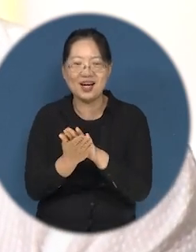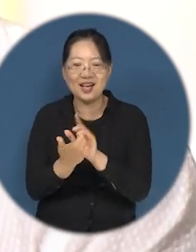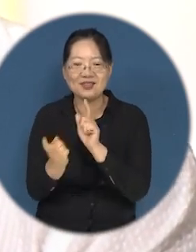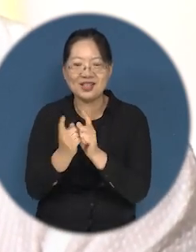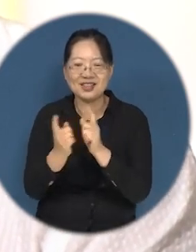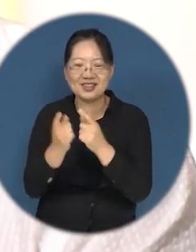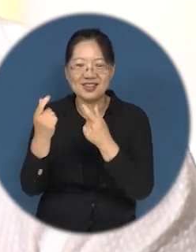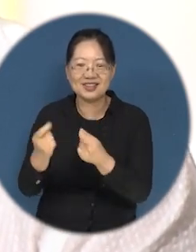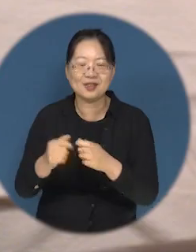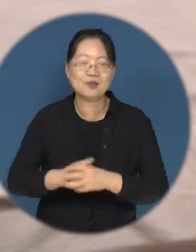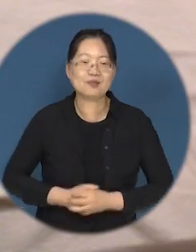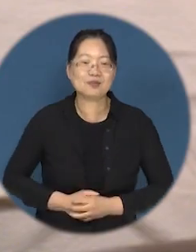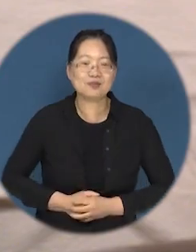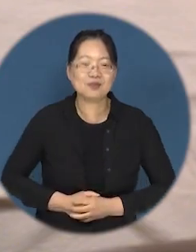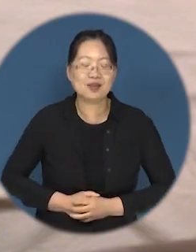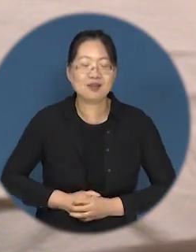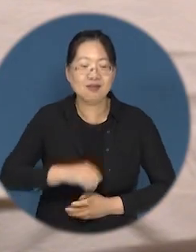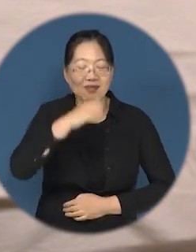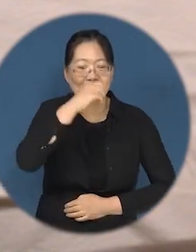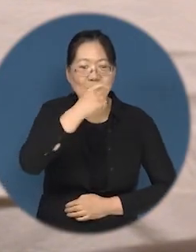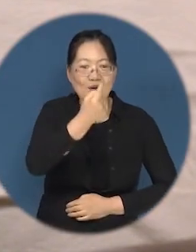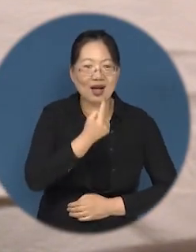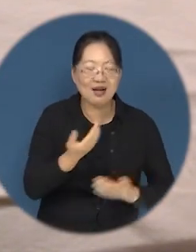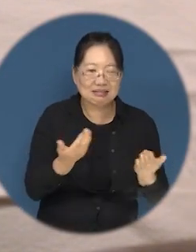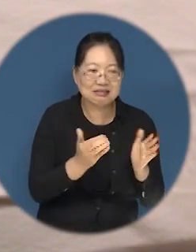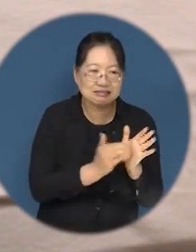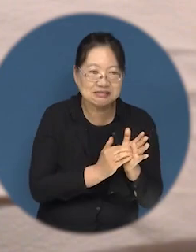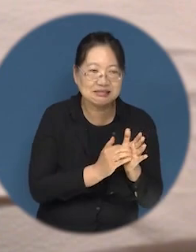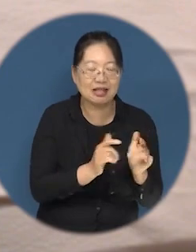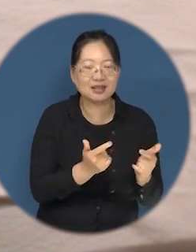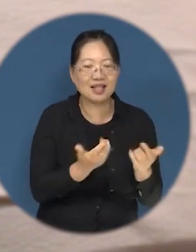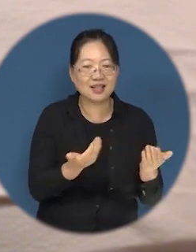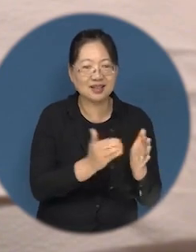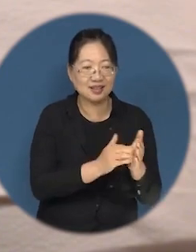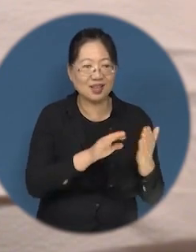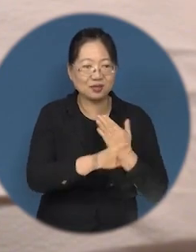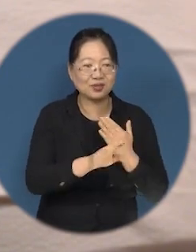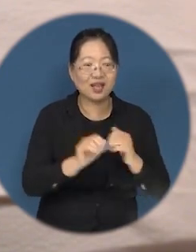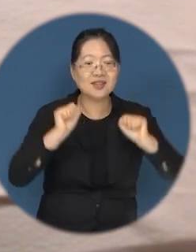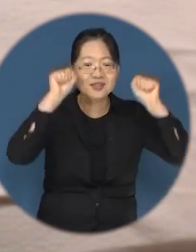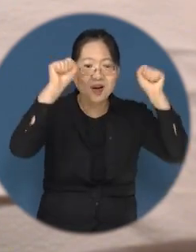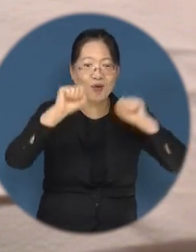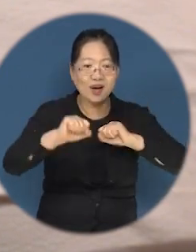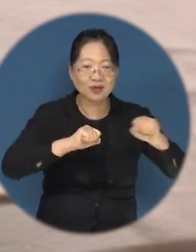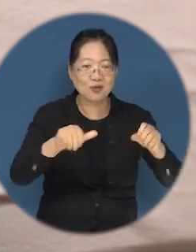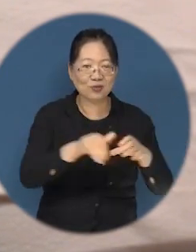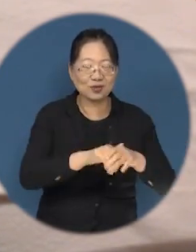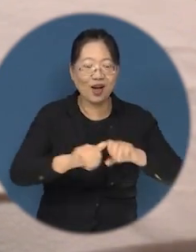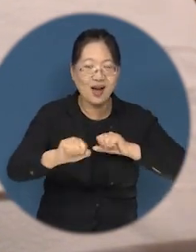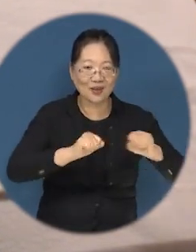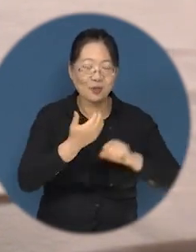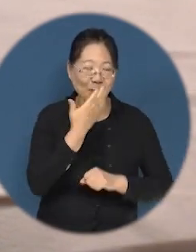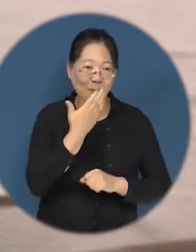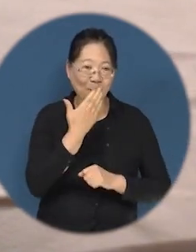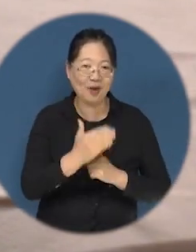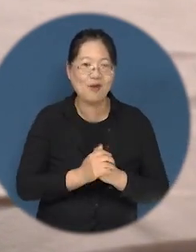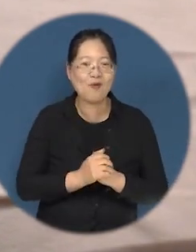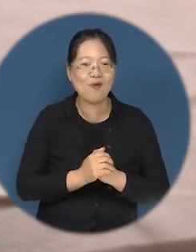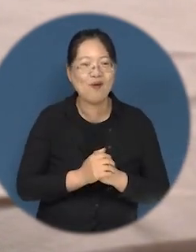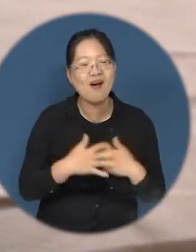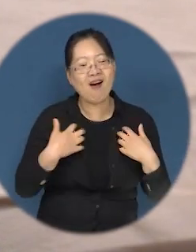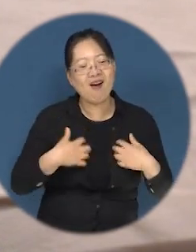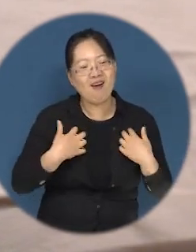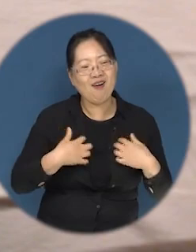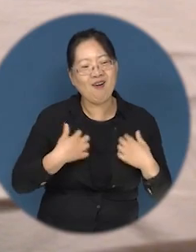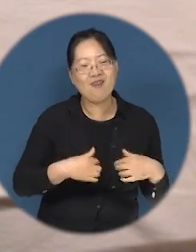네, 예. 네. 그냥 와서 근무만 하는 게 아니라 근무 끝나면 또 체육 활동, 문화 활동까지 한다. 예. 너무